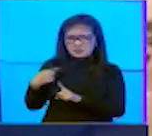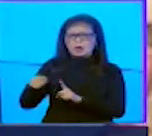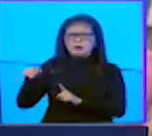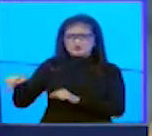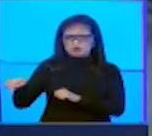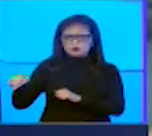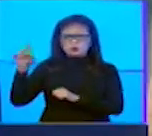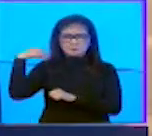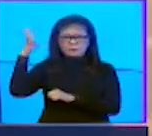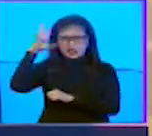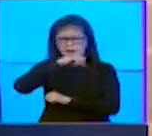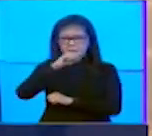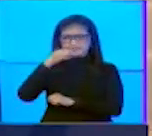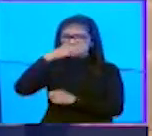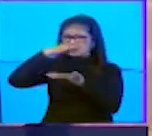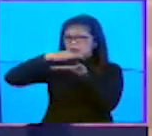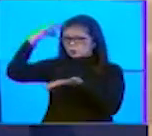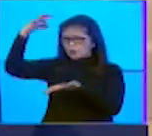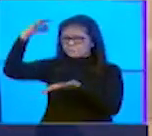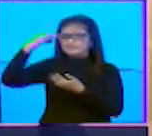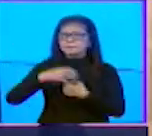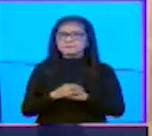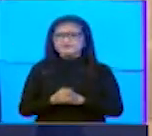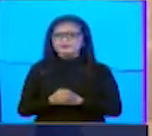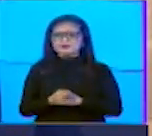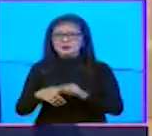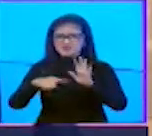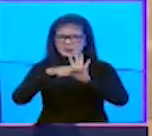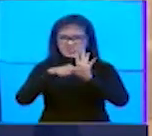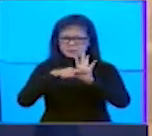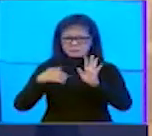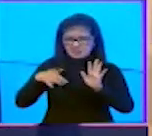hasilnya didapat anak negatif, ya